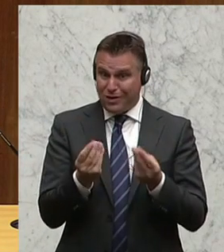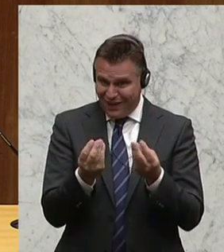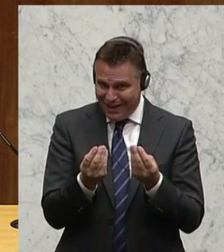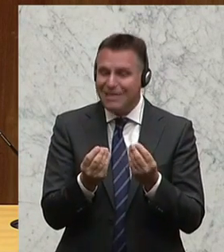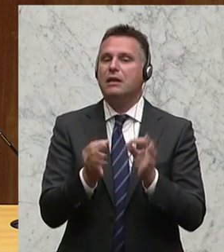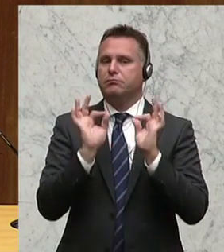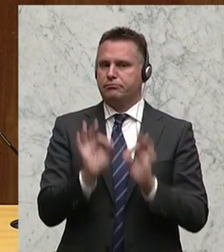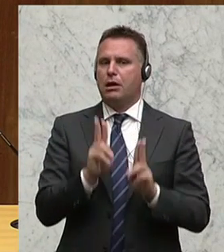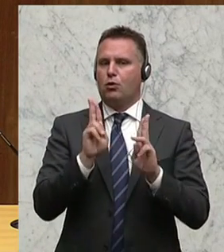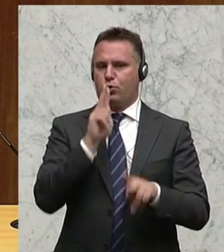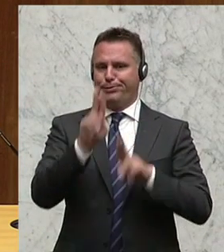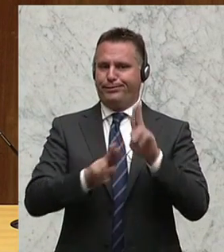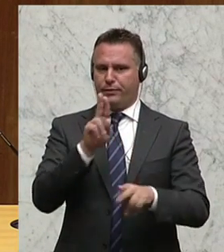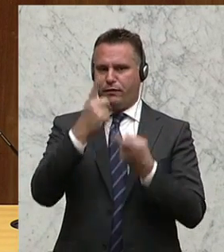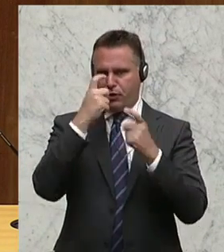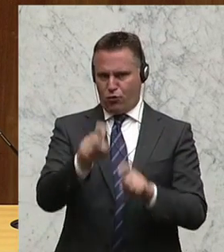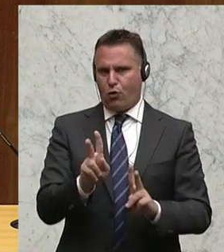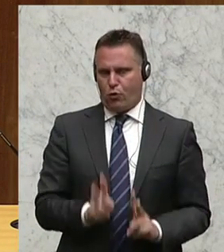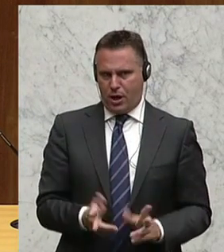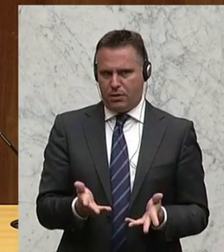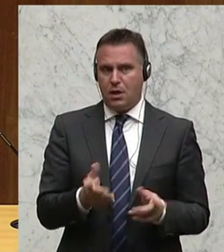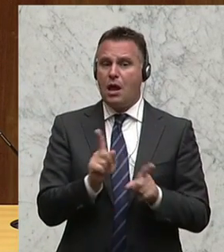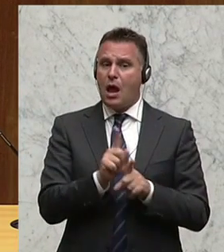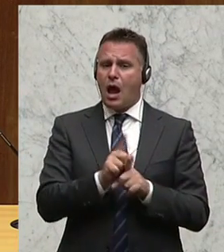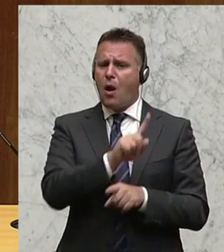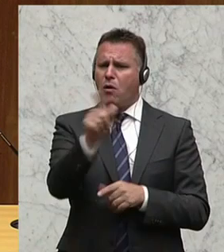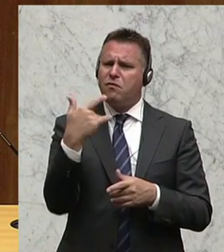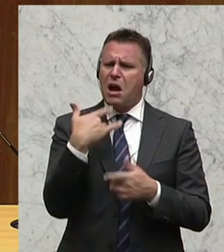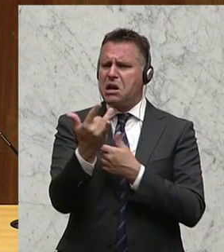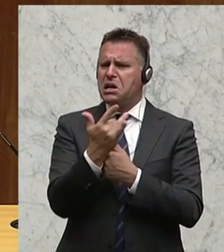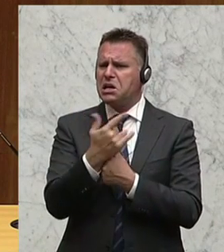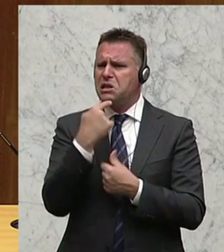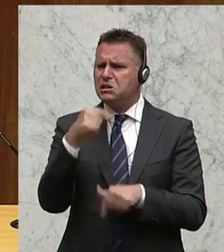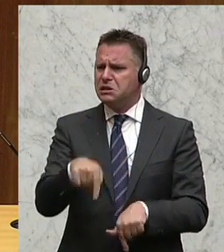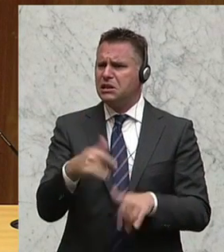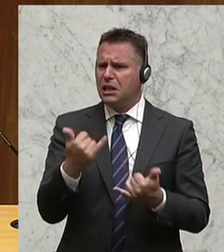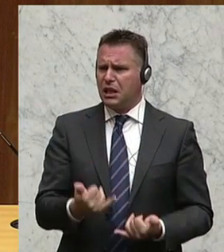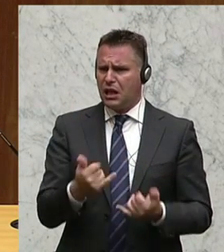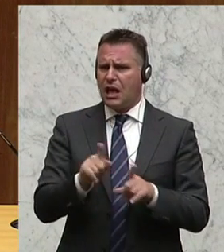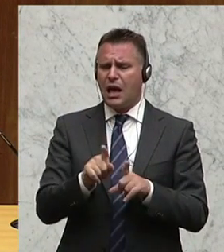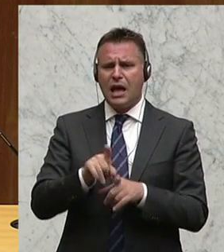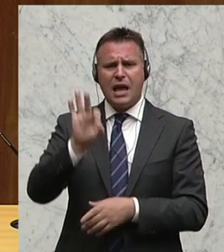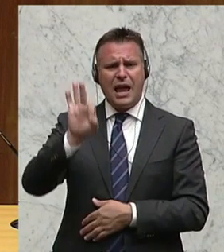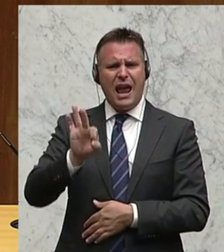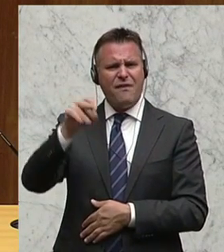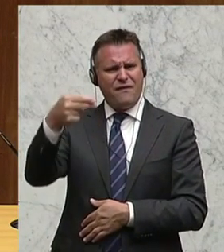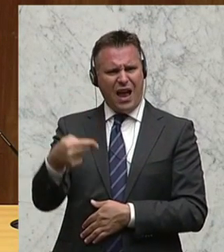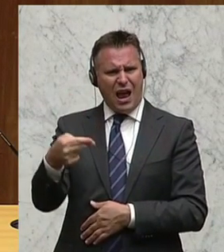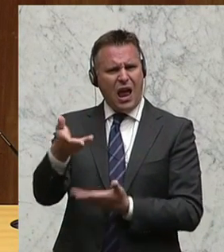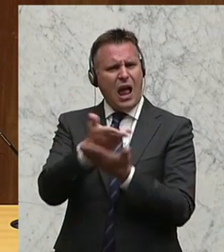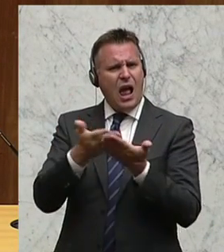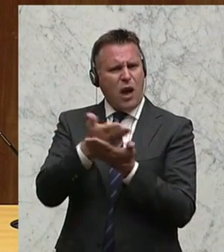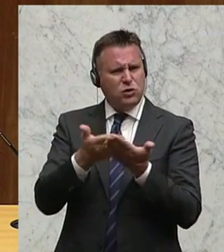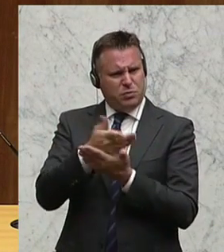werden. Kritisch gesehen wird auch die Anzahl der jetzt geplanten 11H-Ausbildungsplätze und die